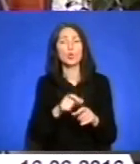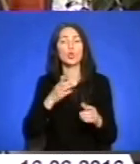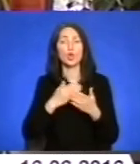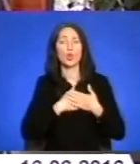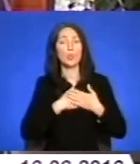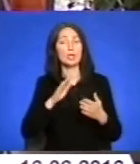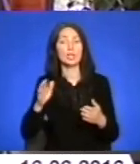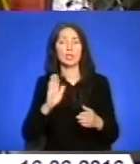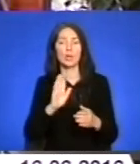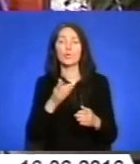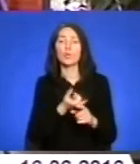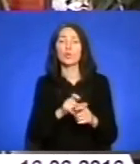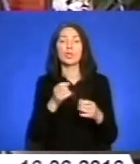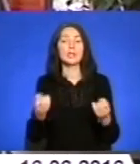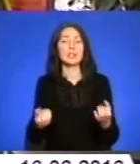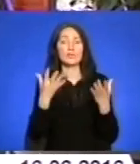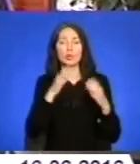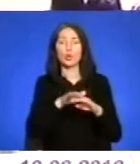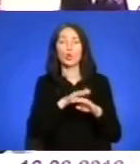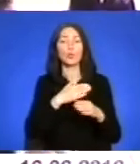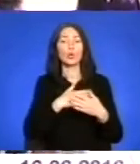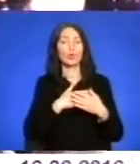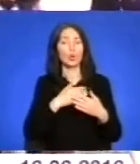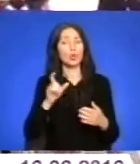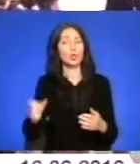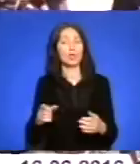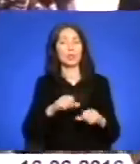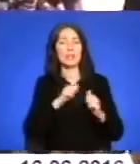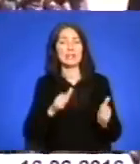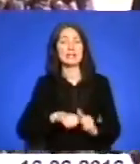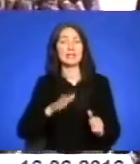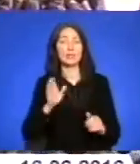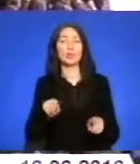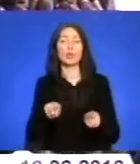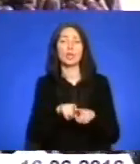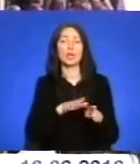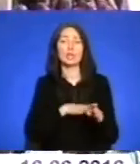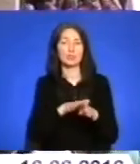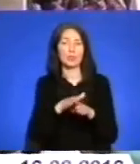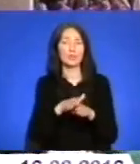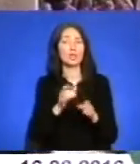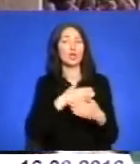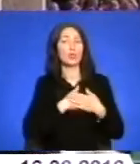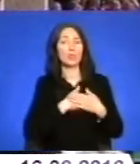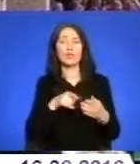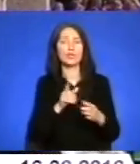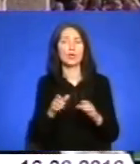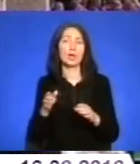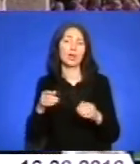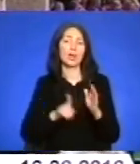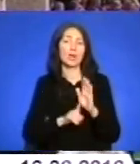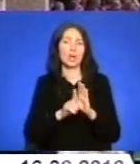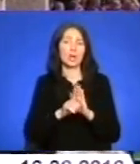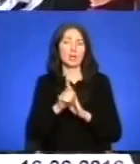доброю людиною. І серце таке було сповнене любові, що, напевно, він все кинув і пішов рятувати життя своїх